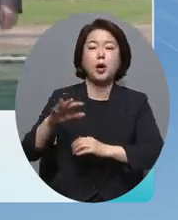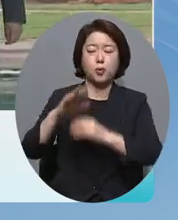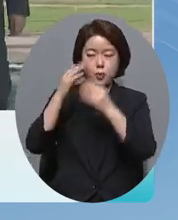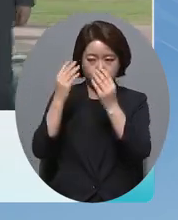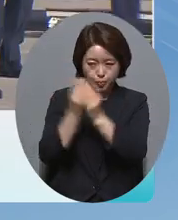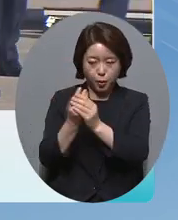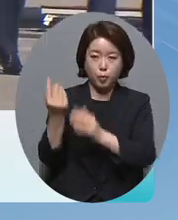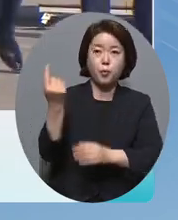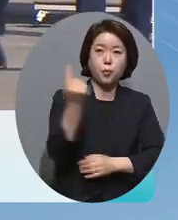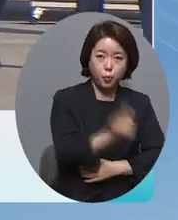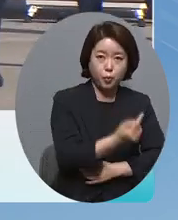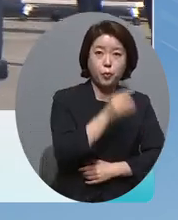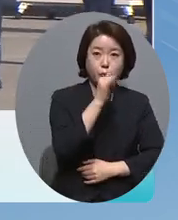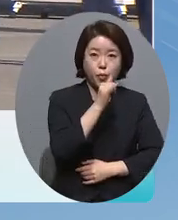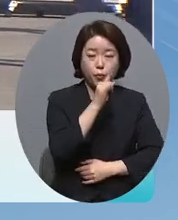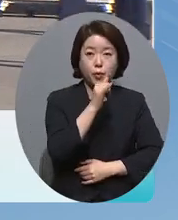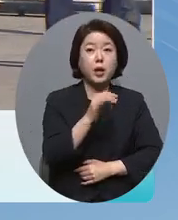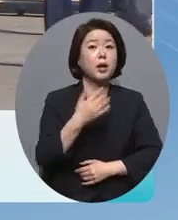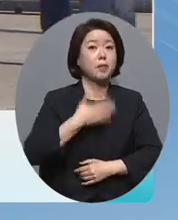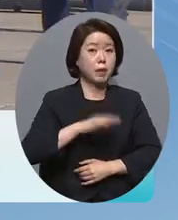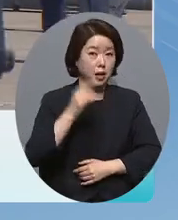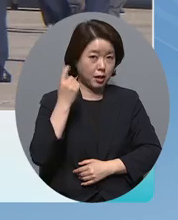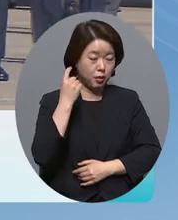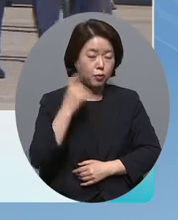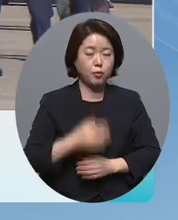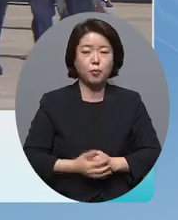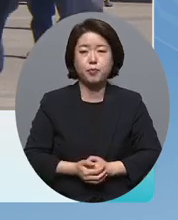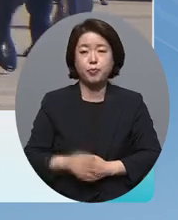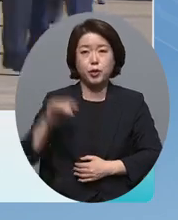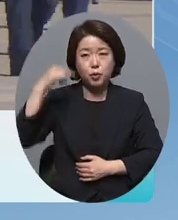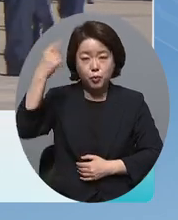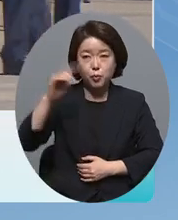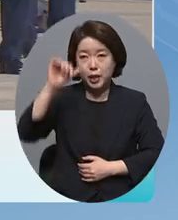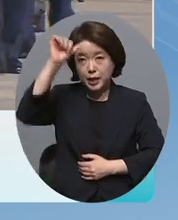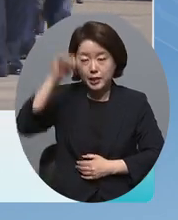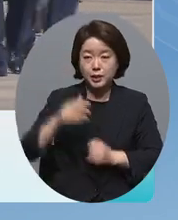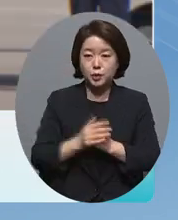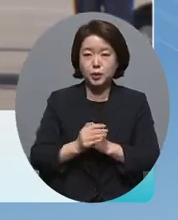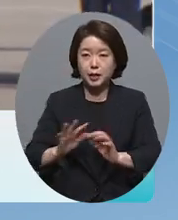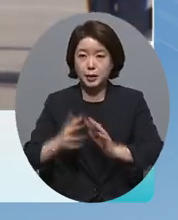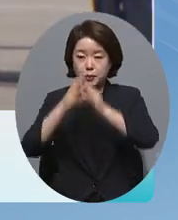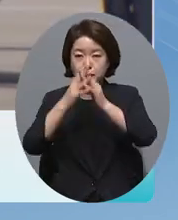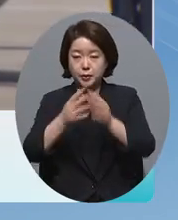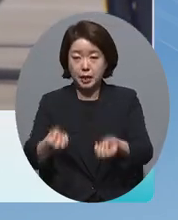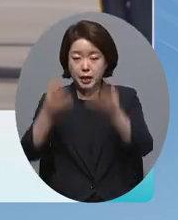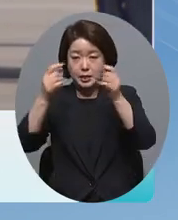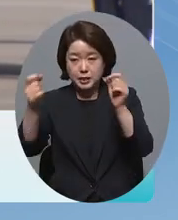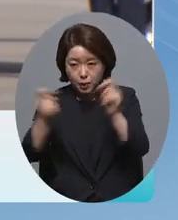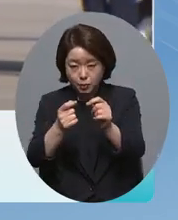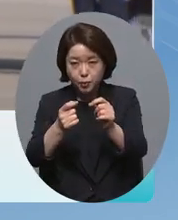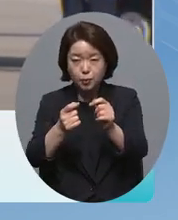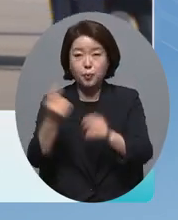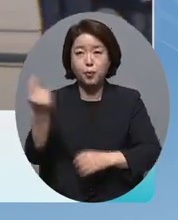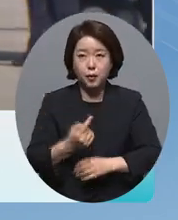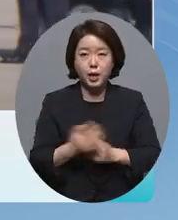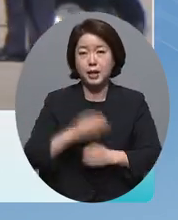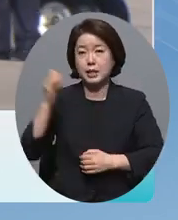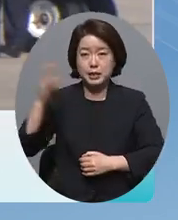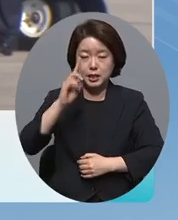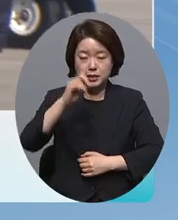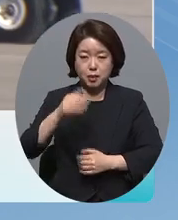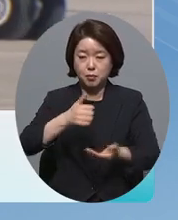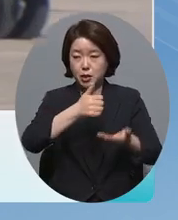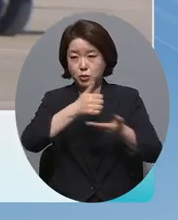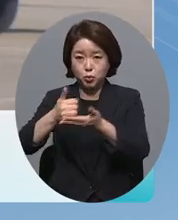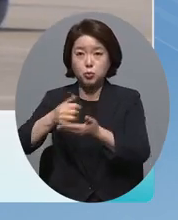일정을 마무리하고 돌아오셨다고 제가 취재를 했고 그 뒤에 인도 측에서 이제 착공식이 다가오고 행사 일정이 다가오자 다시 한번